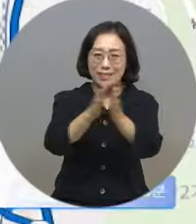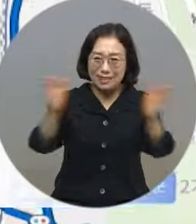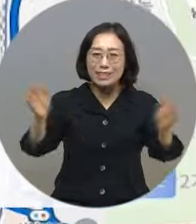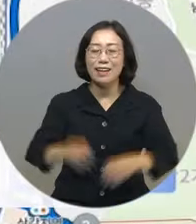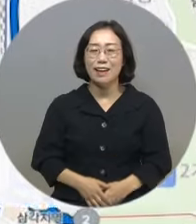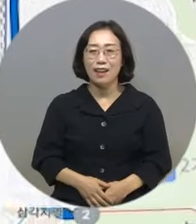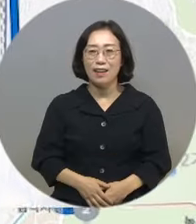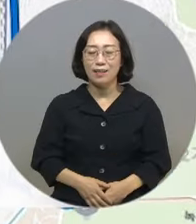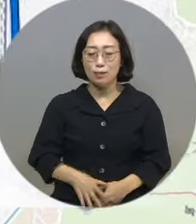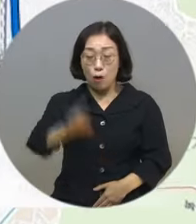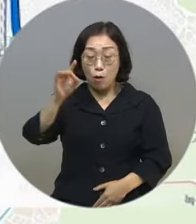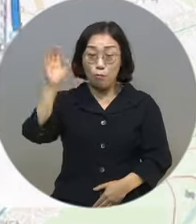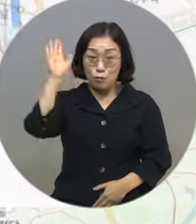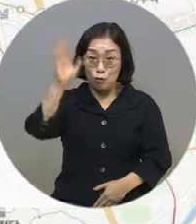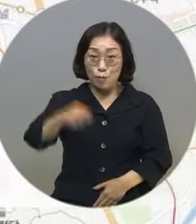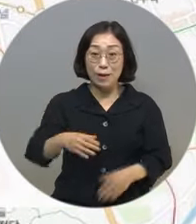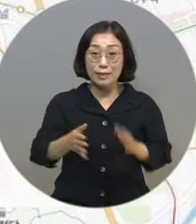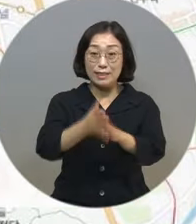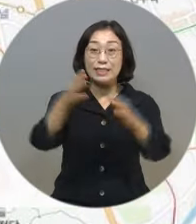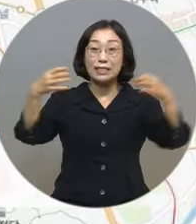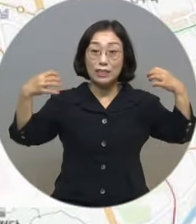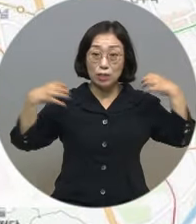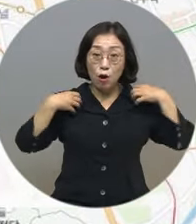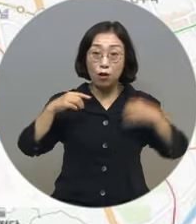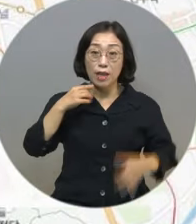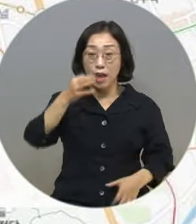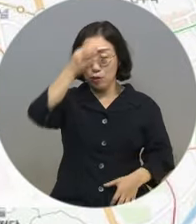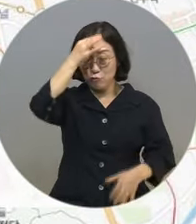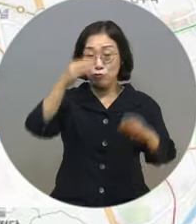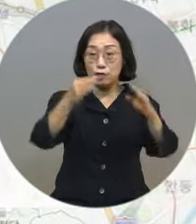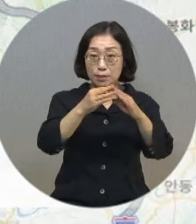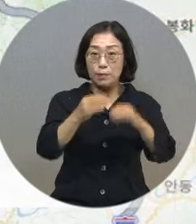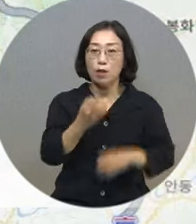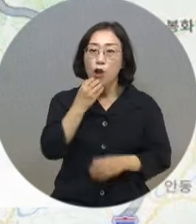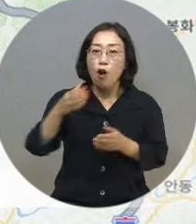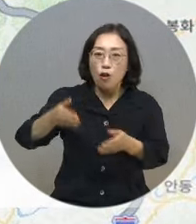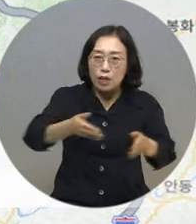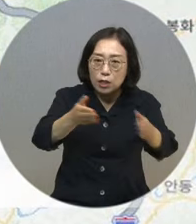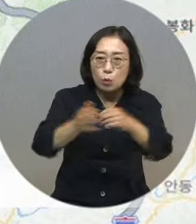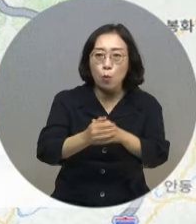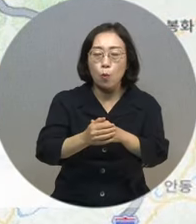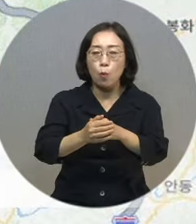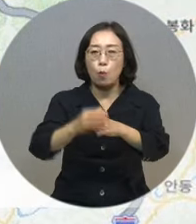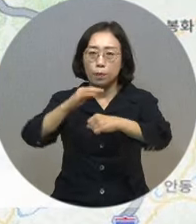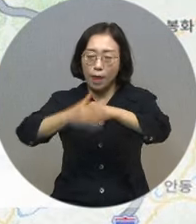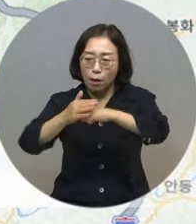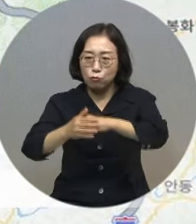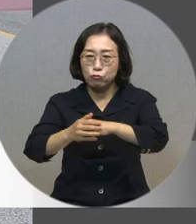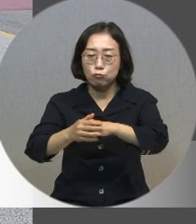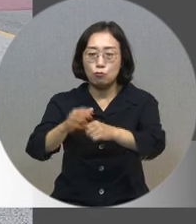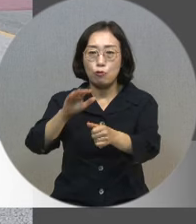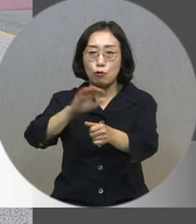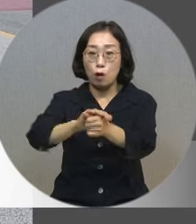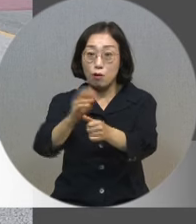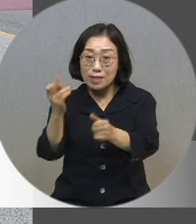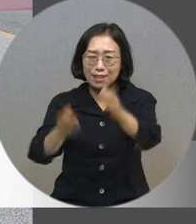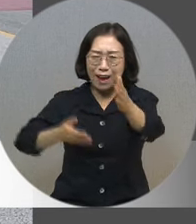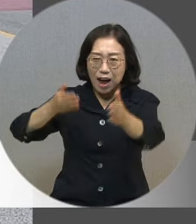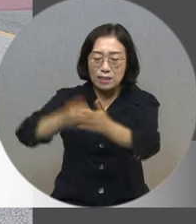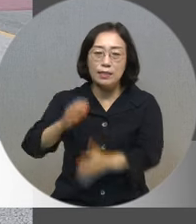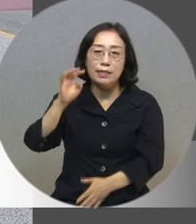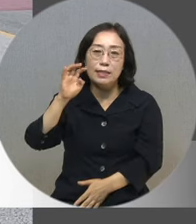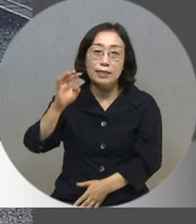광화문에서 출발해 시청과 예술의 전당을 거쳐 경기도 대구 경산까지 약 400km